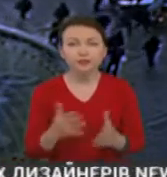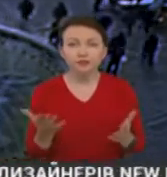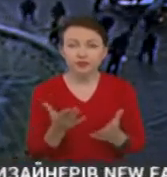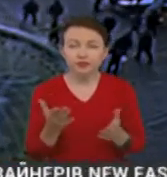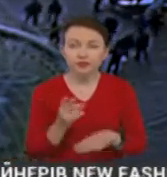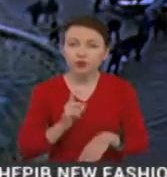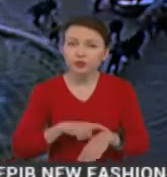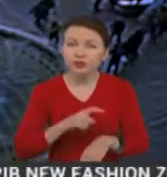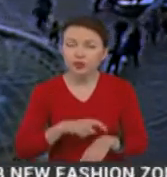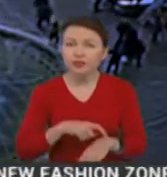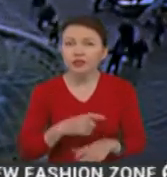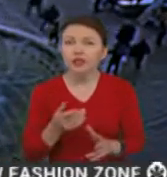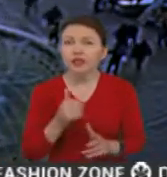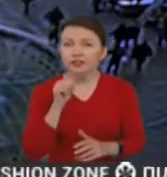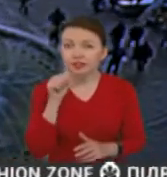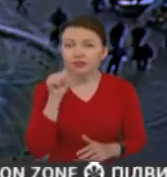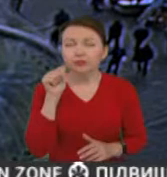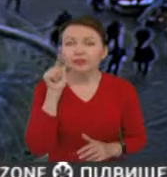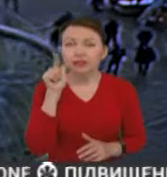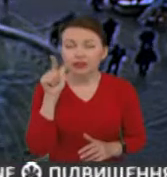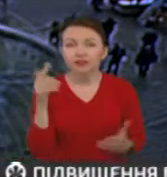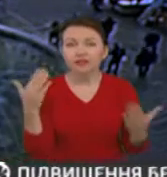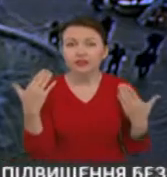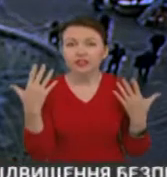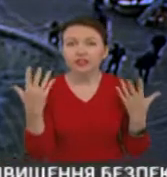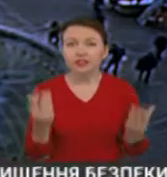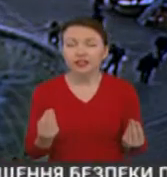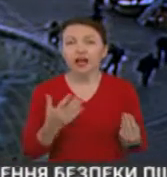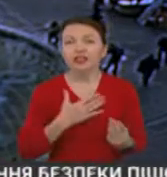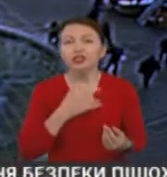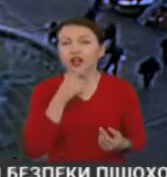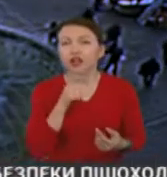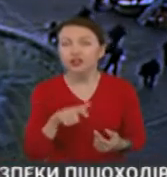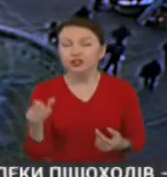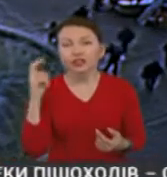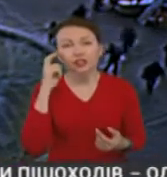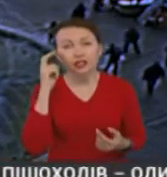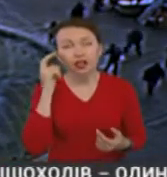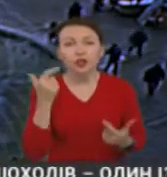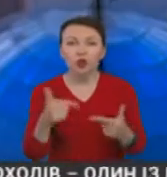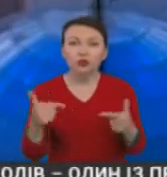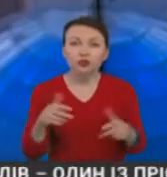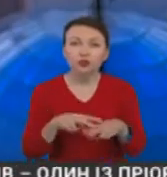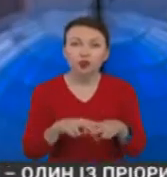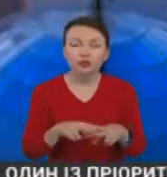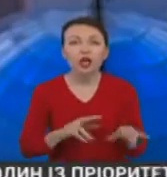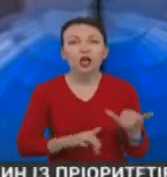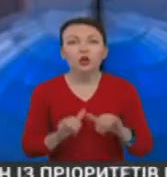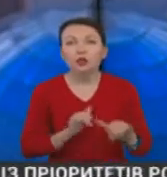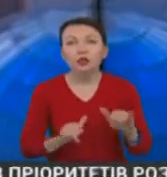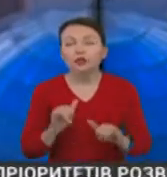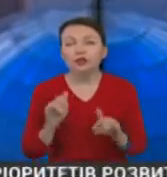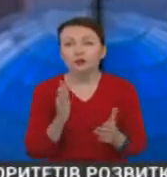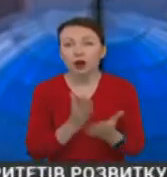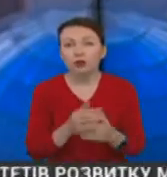годині, якщо завтра, післязавтра, так, у вихідні дні, то наші глядачі, кияни, гості столиці, куди мають